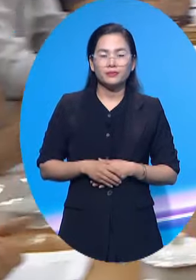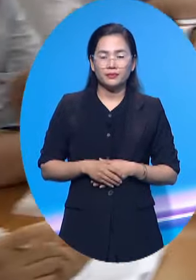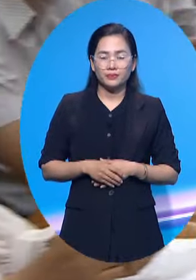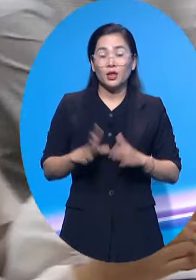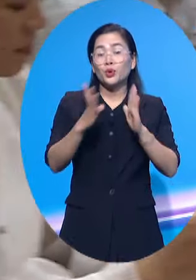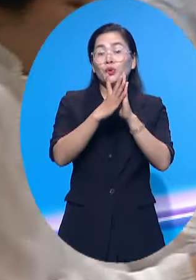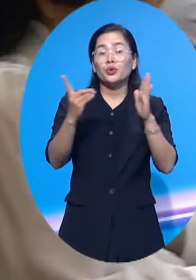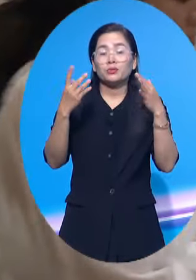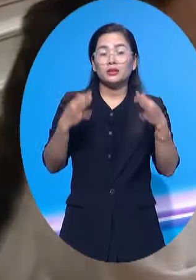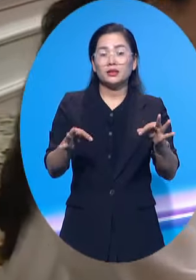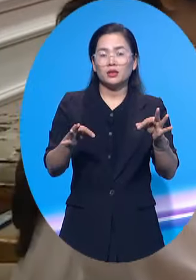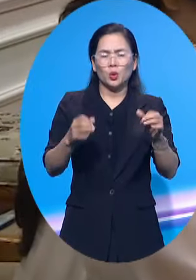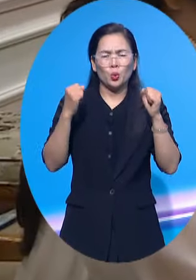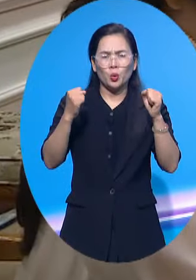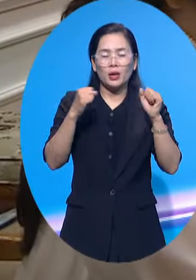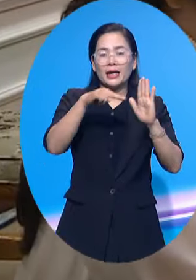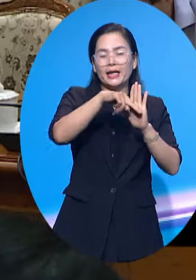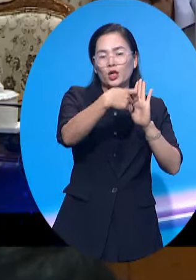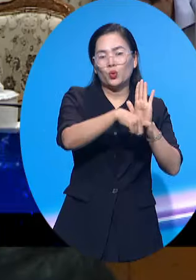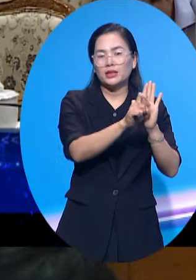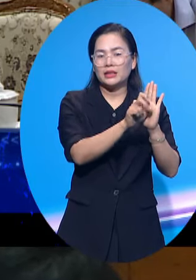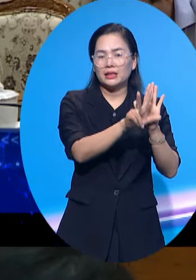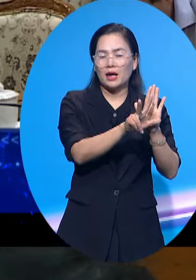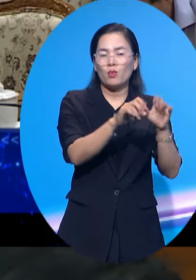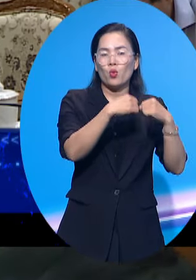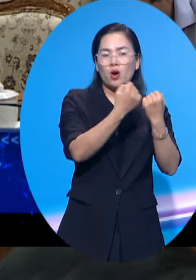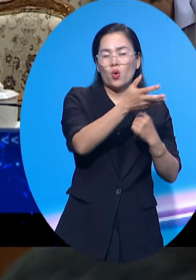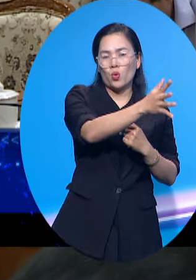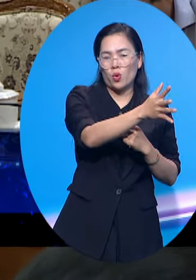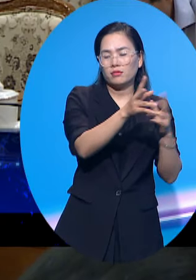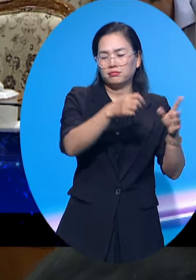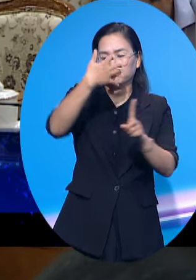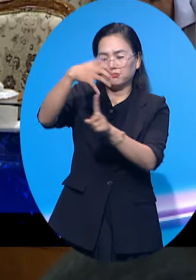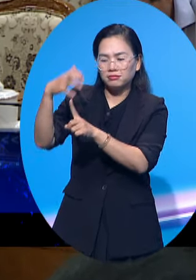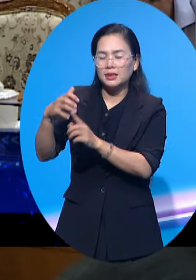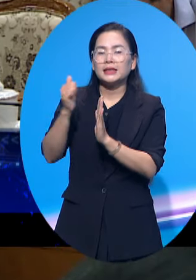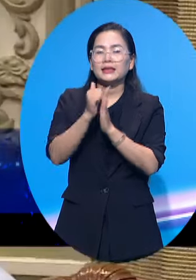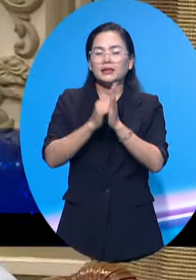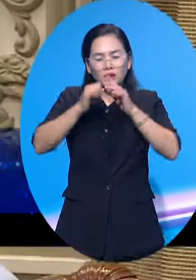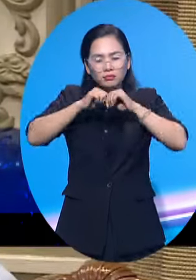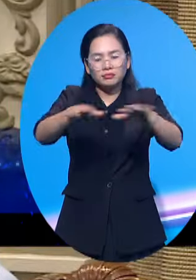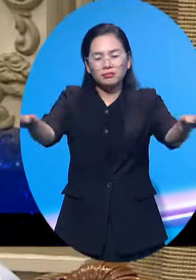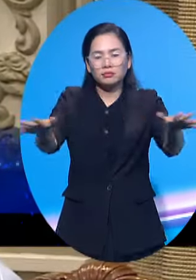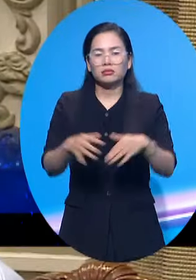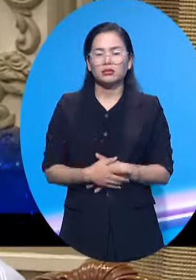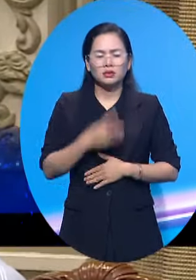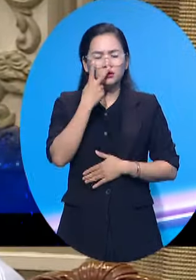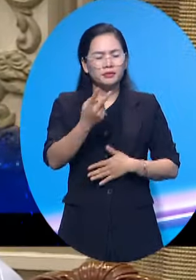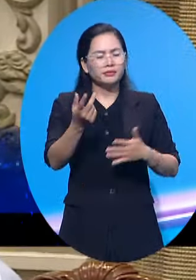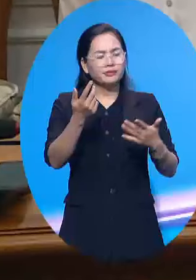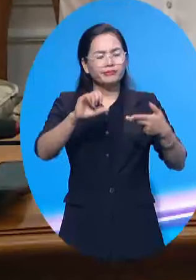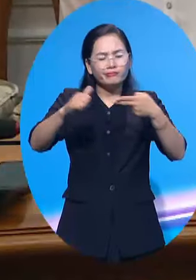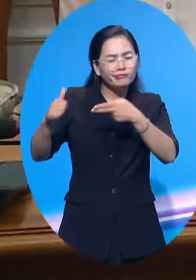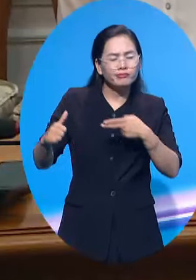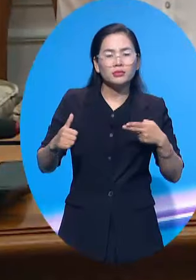Với nội dung tăng tốc thực hiện nghị quyết 98 của Quốc hội, sớm đưa chính sách vào cuộc sống, buổi khảo sát đã tập trung đánh giá tình hình tổ chức